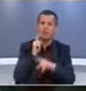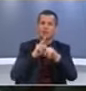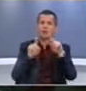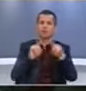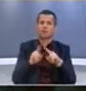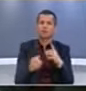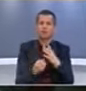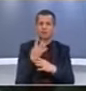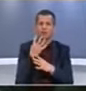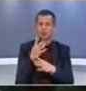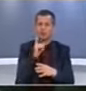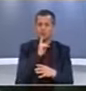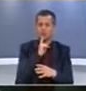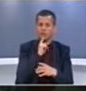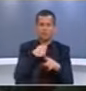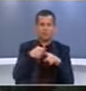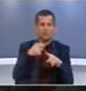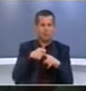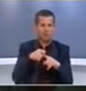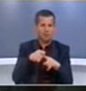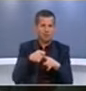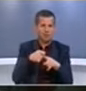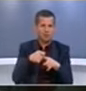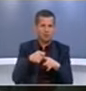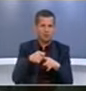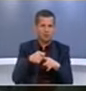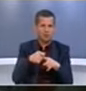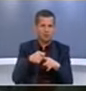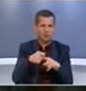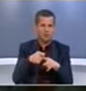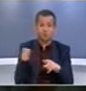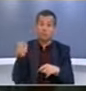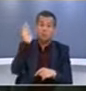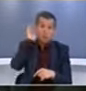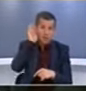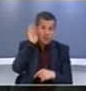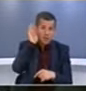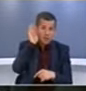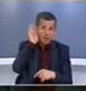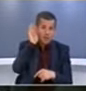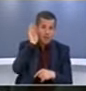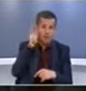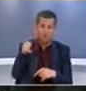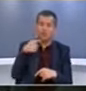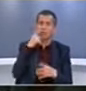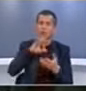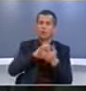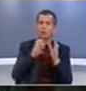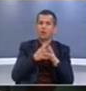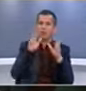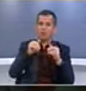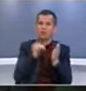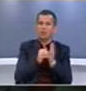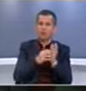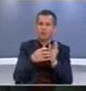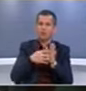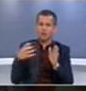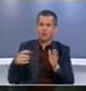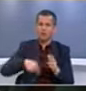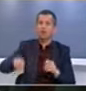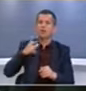qo n shin apo ndj e ambien z minist akoma Bora n bhk e Dean nuk nsa